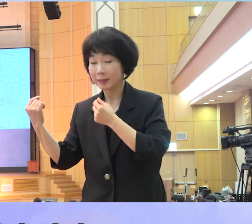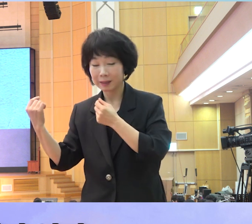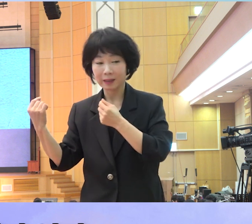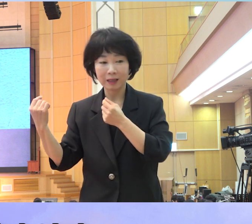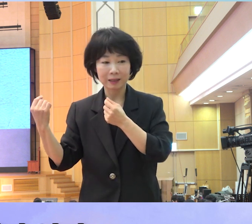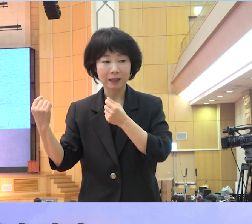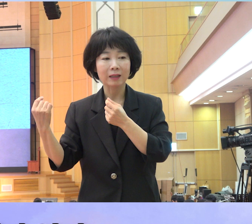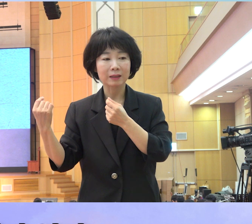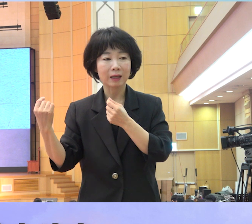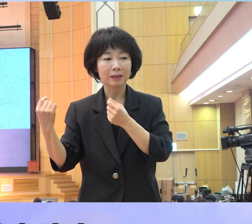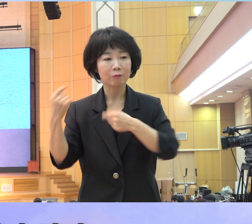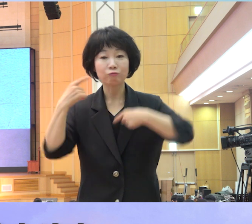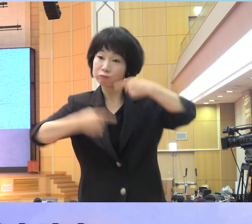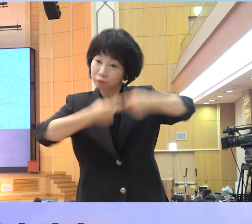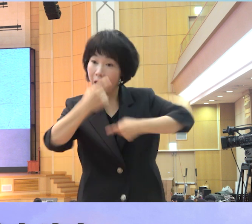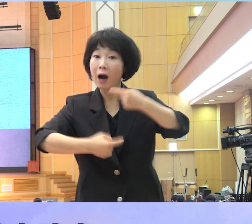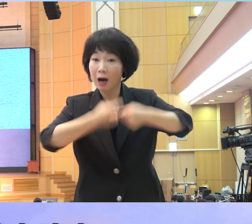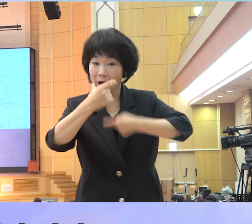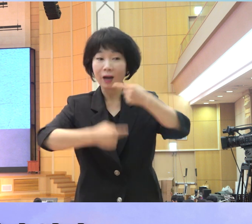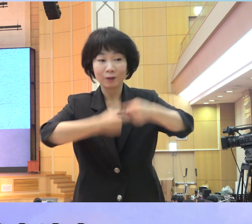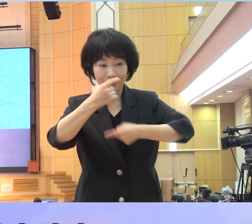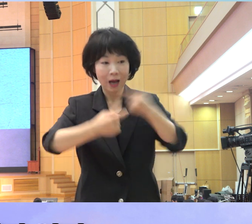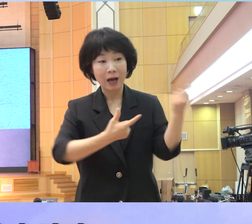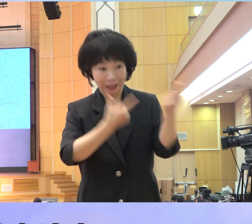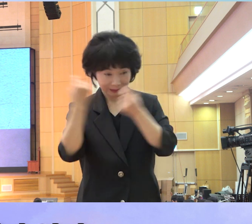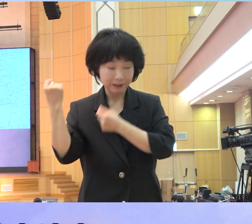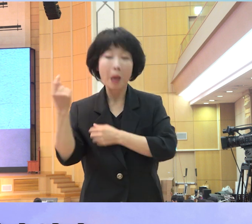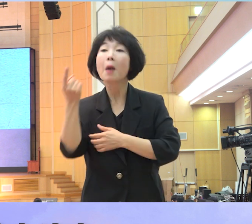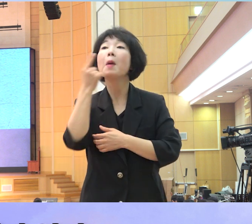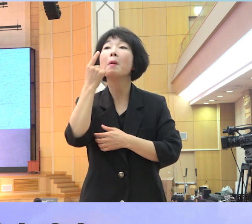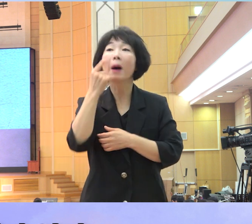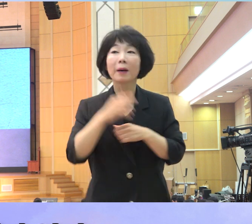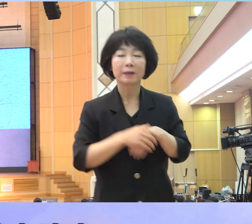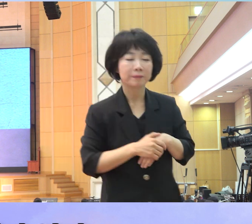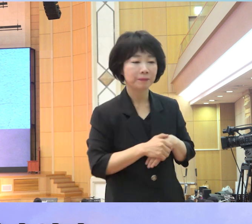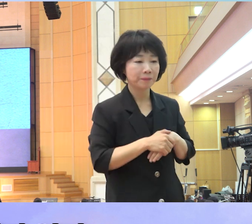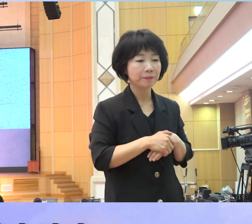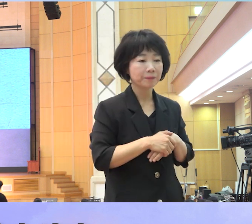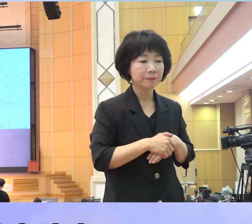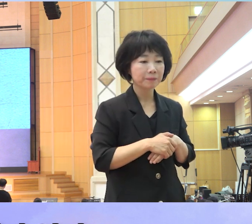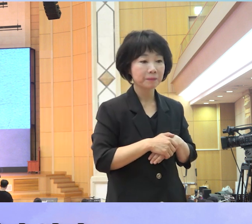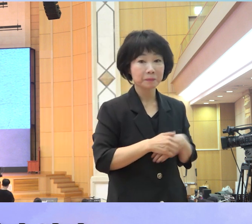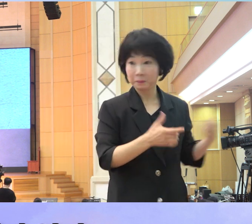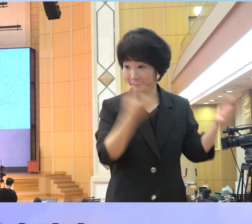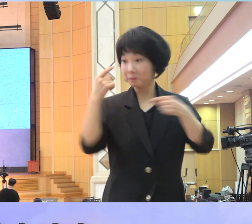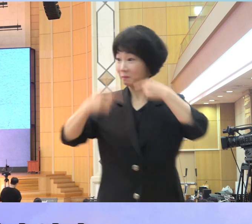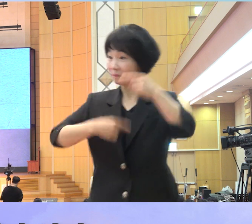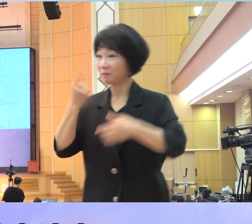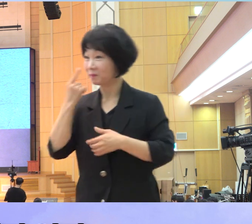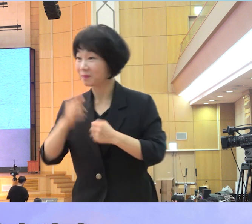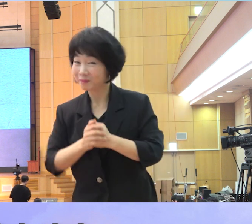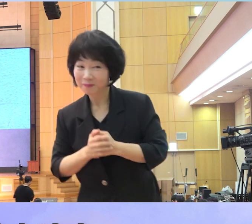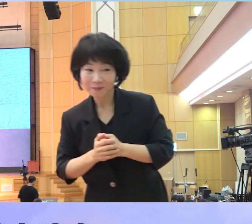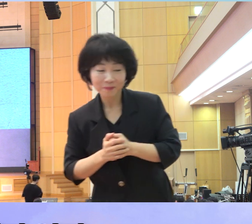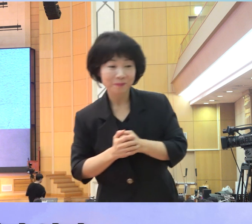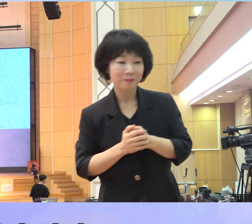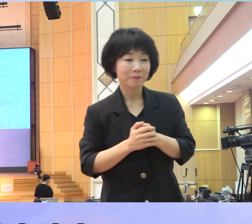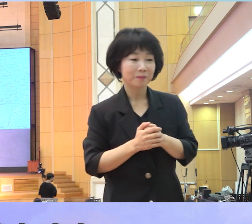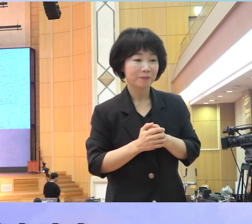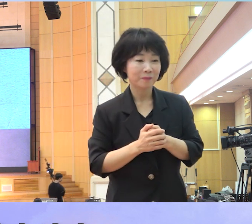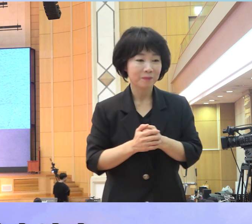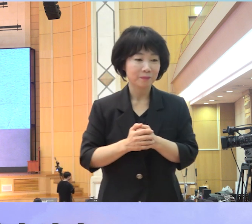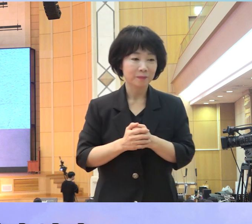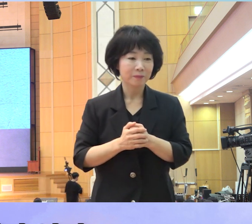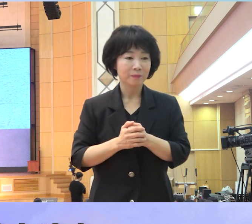절을 합독을 한번 해보겠습니다. 25절, 26절을 한번 다 같이 합독해 보겠습니다.